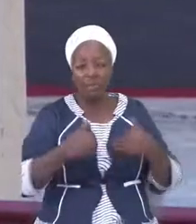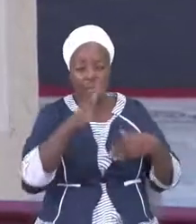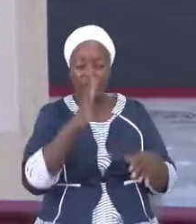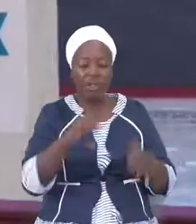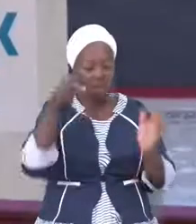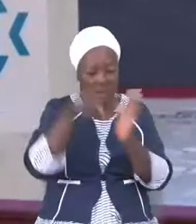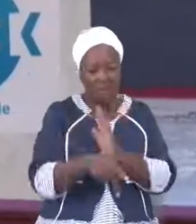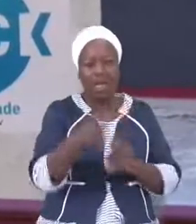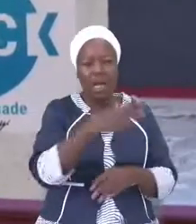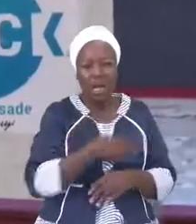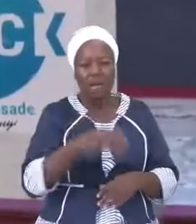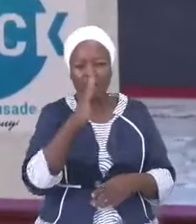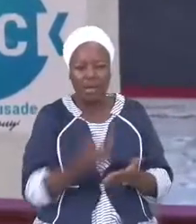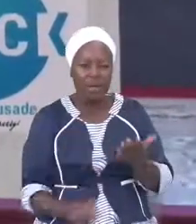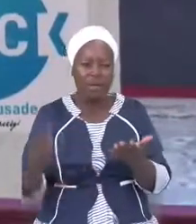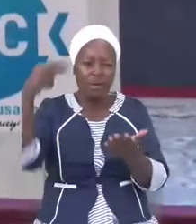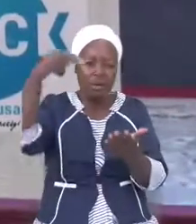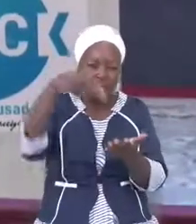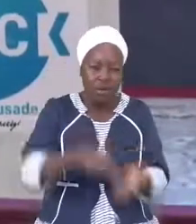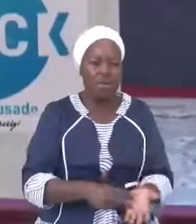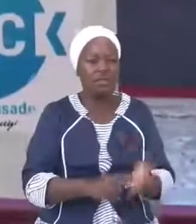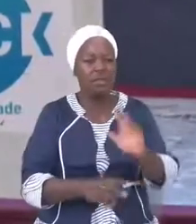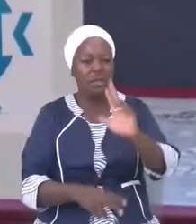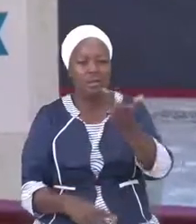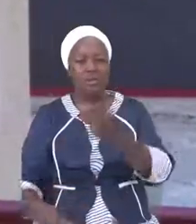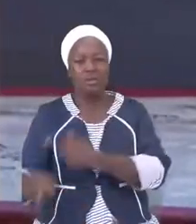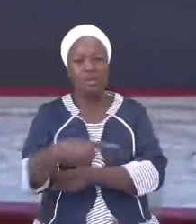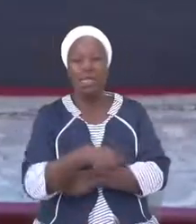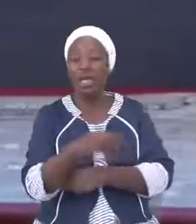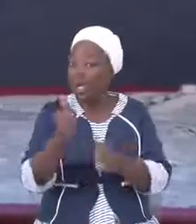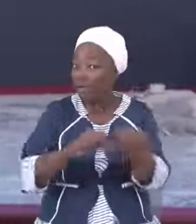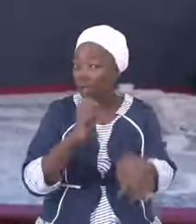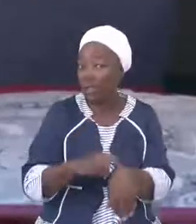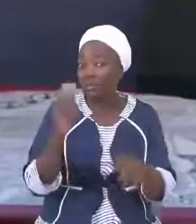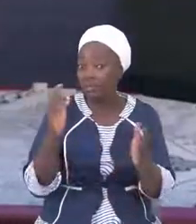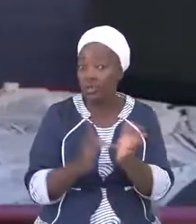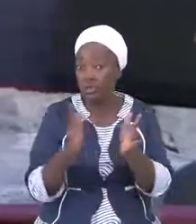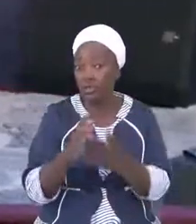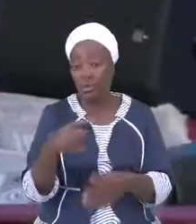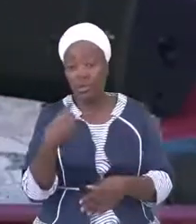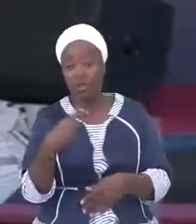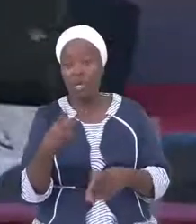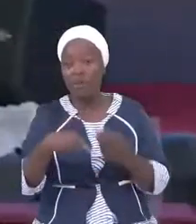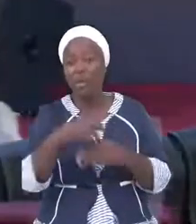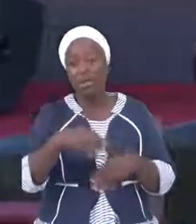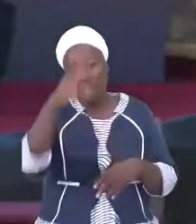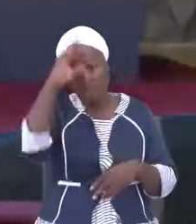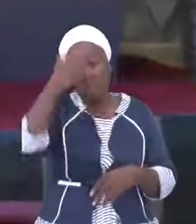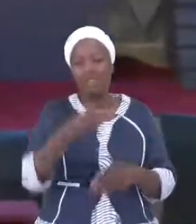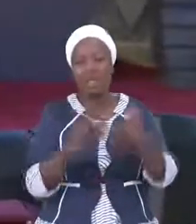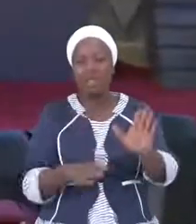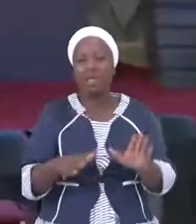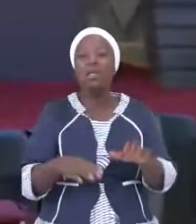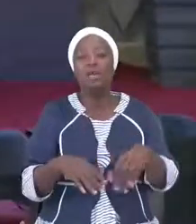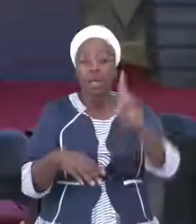rejeté par les anciens, par les principaux sacrificateurs et par les scribes, qui fut mis à mort et qu'il ressuscita le